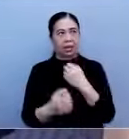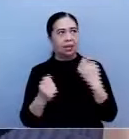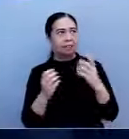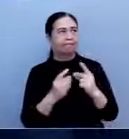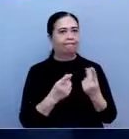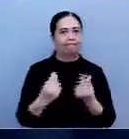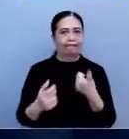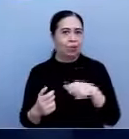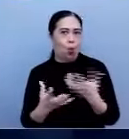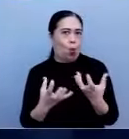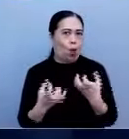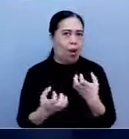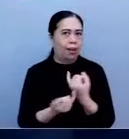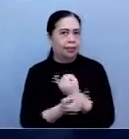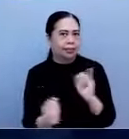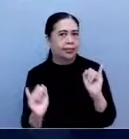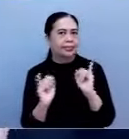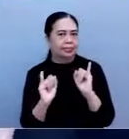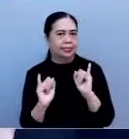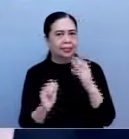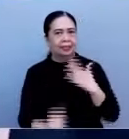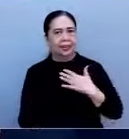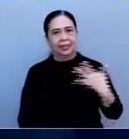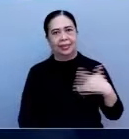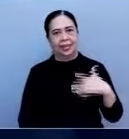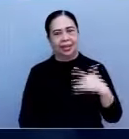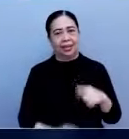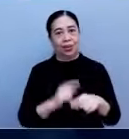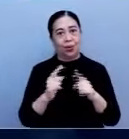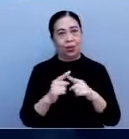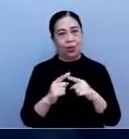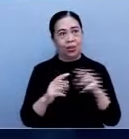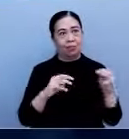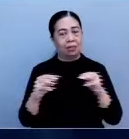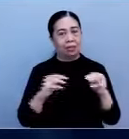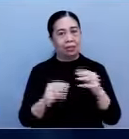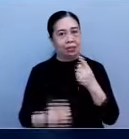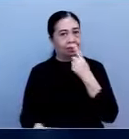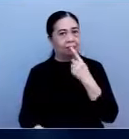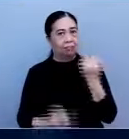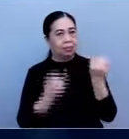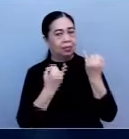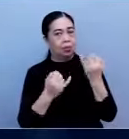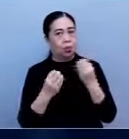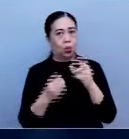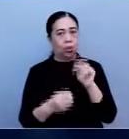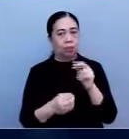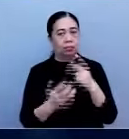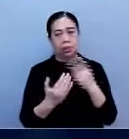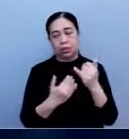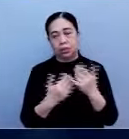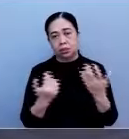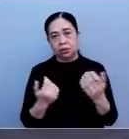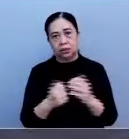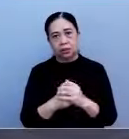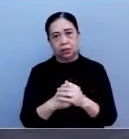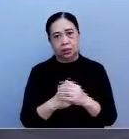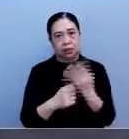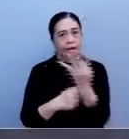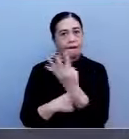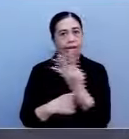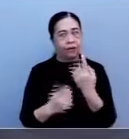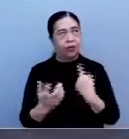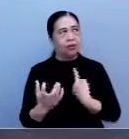whoever I want to be. Ganun yung style ko. So when the management told us na parang, oh, you have a project, the four of you, I